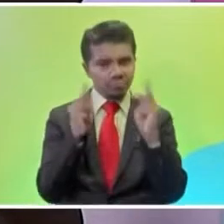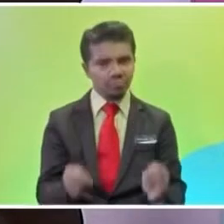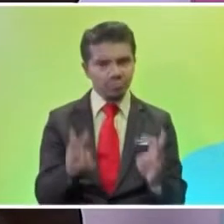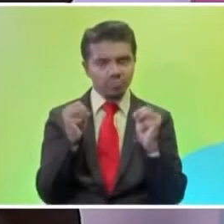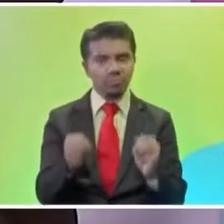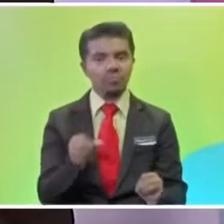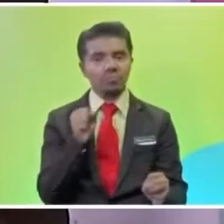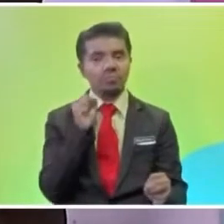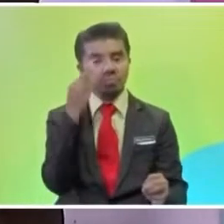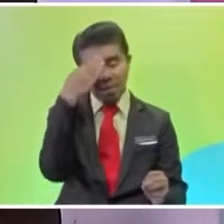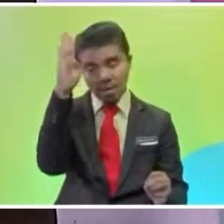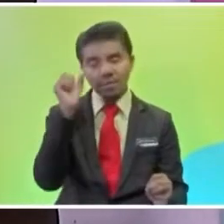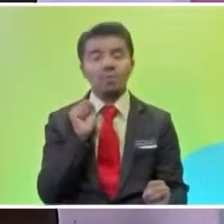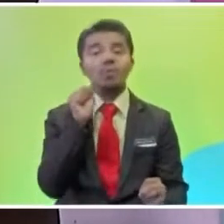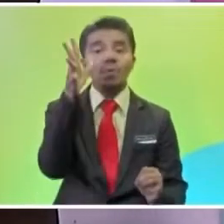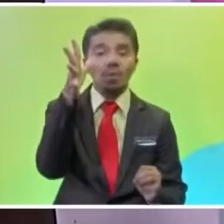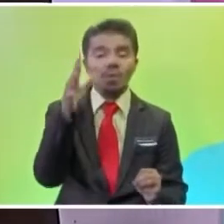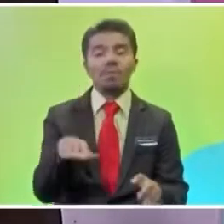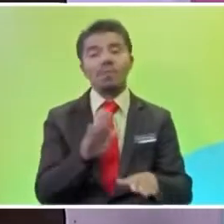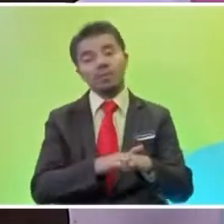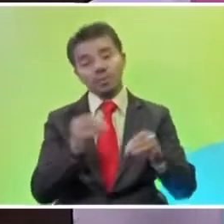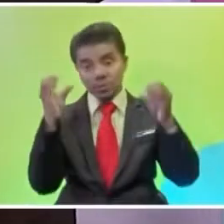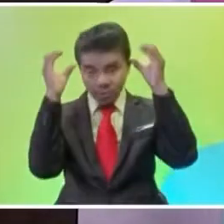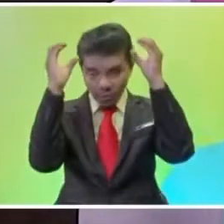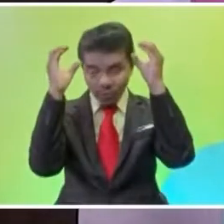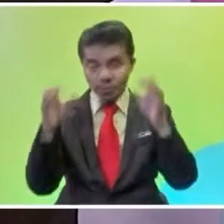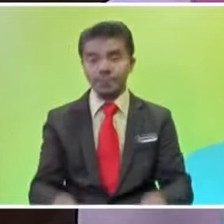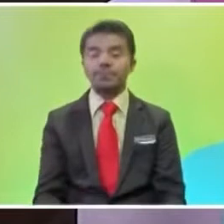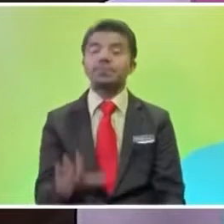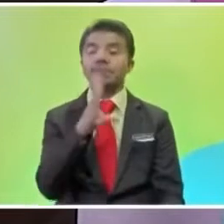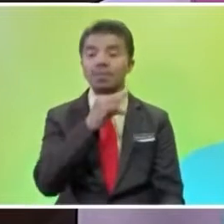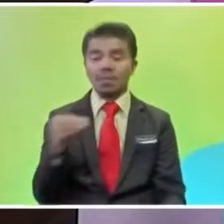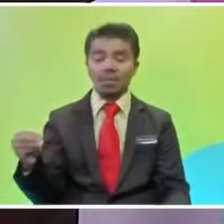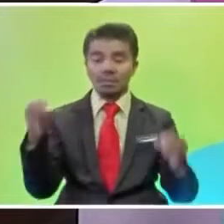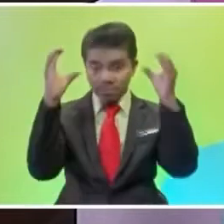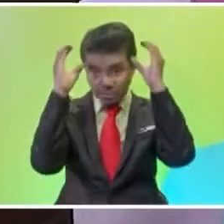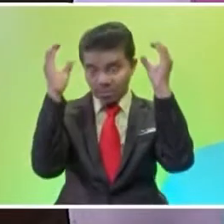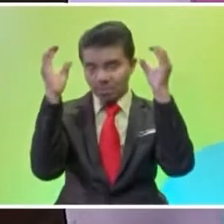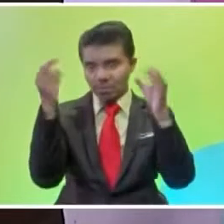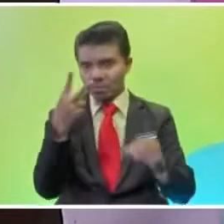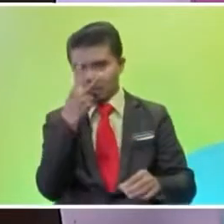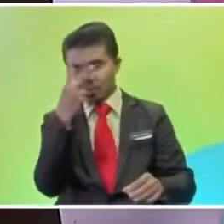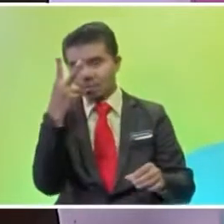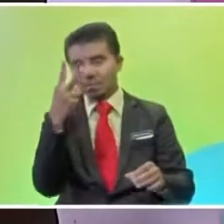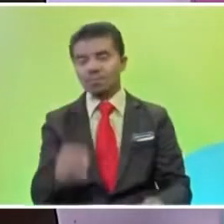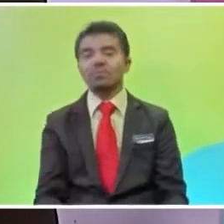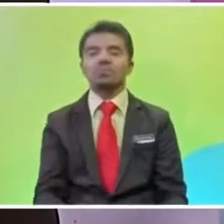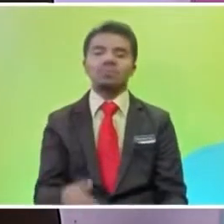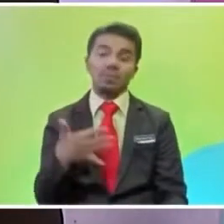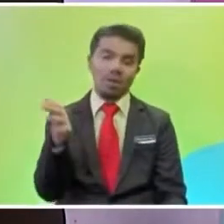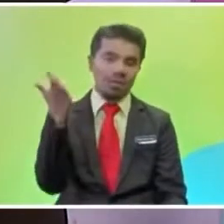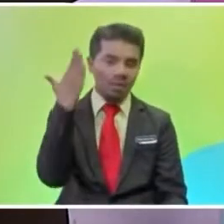kepada kita jadi Cikgu pada waktu tersebut apabila membawa pemerhatian dapat melihat murid menunjukkan tanda seperti ini pun